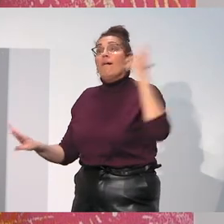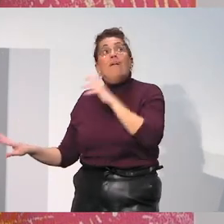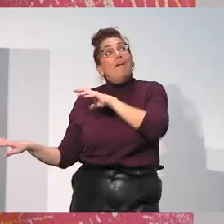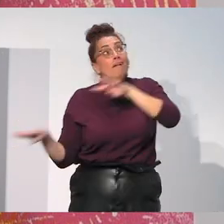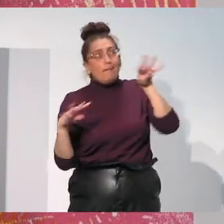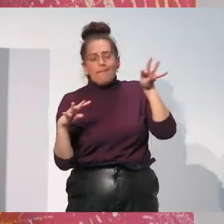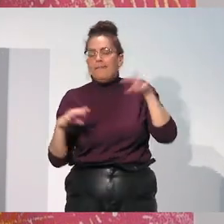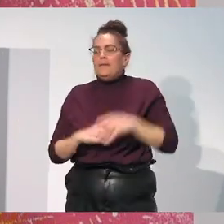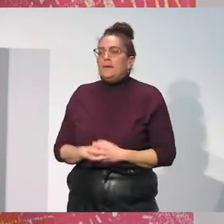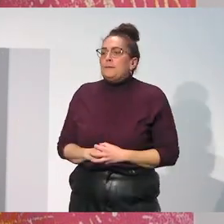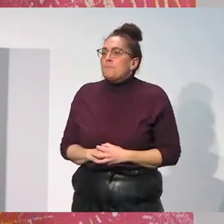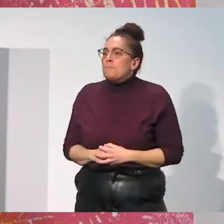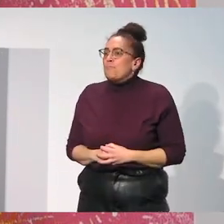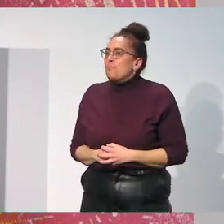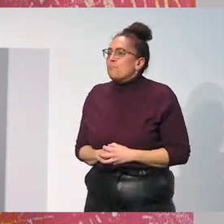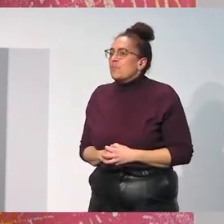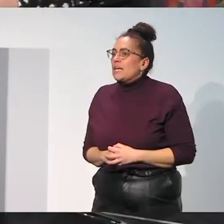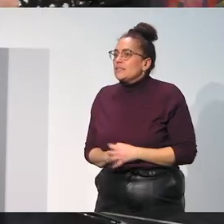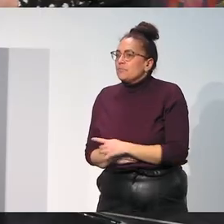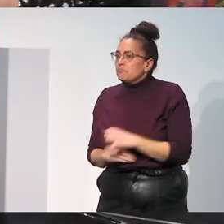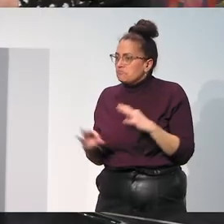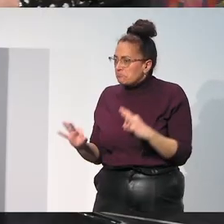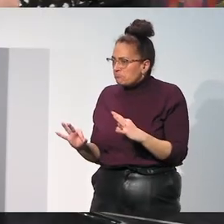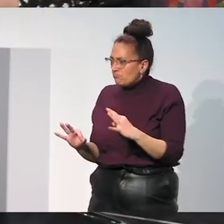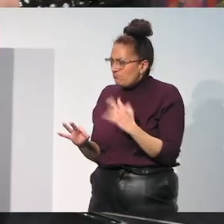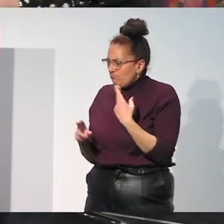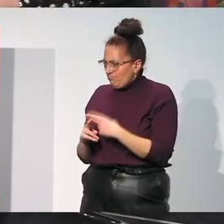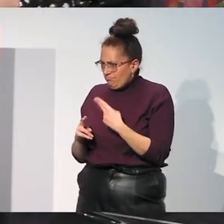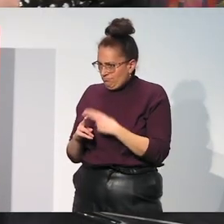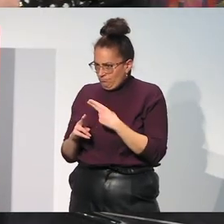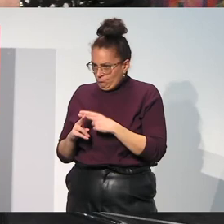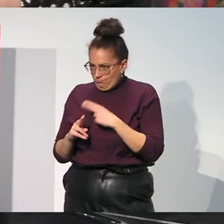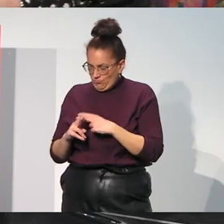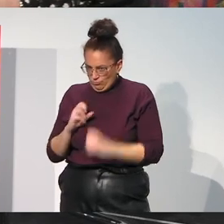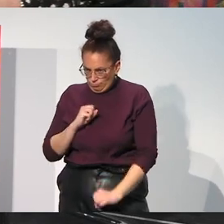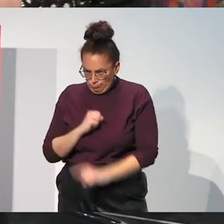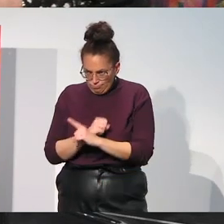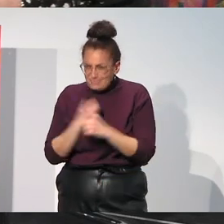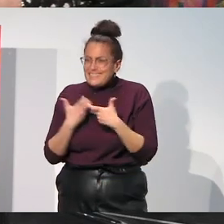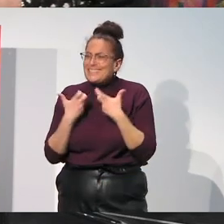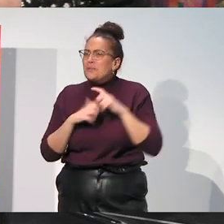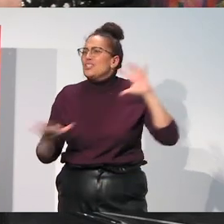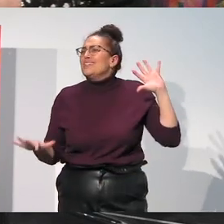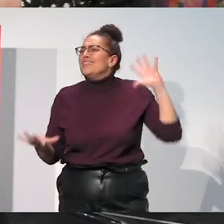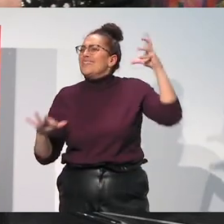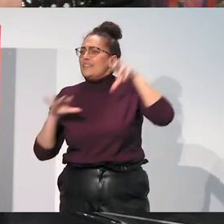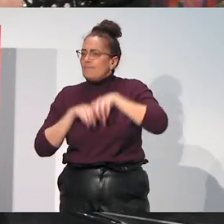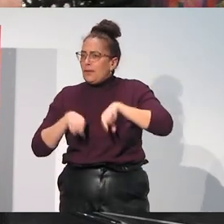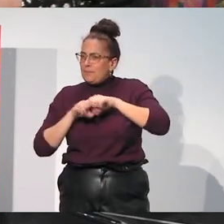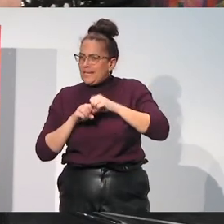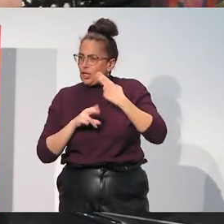Et c'est pas un drôle de nom, ça, pour une machine à fabriquer du soleil, Octave, justement, Miguel